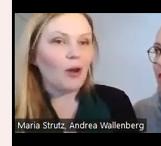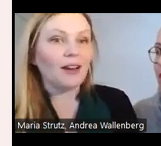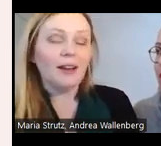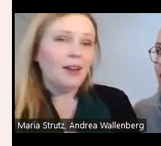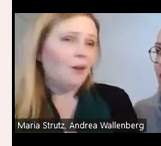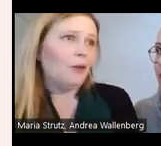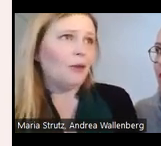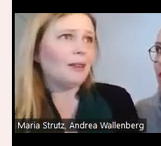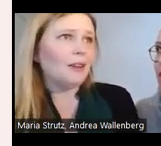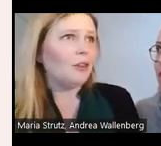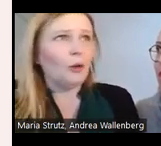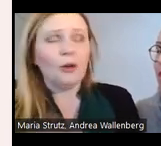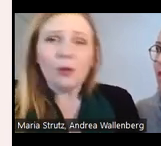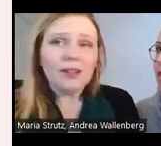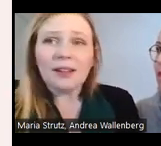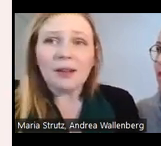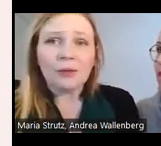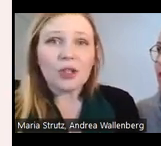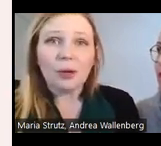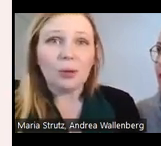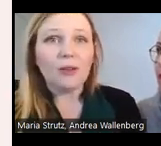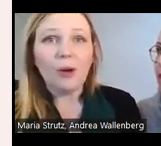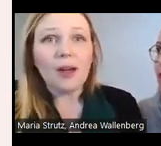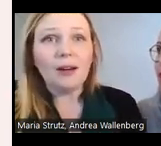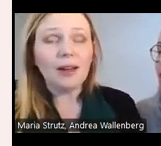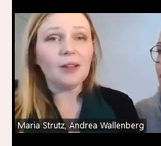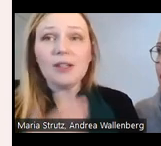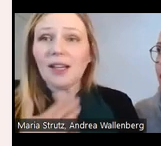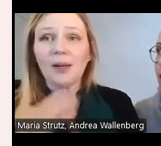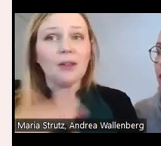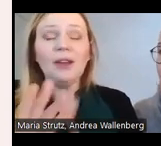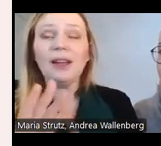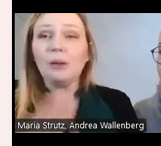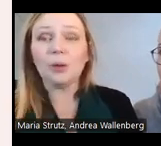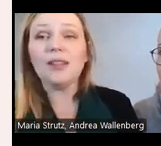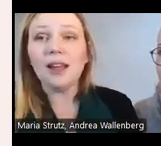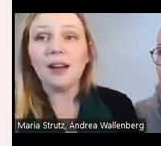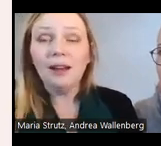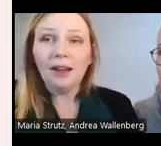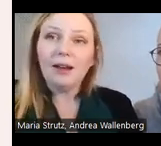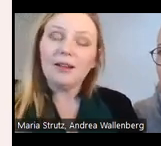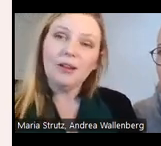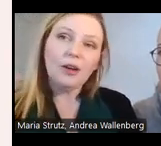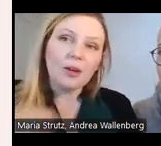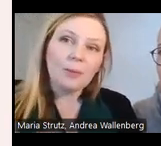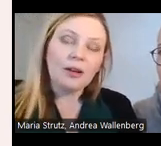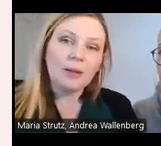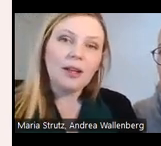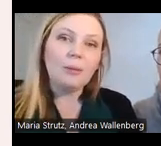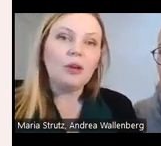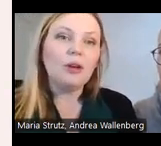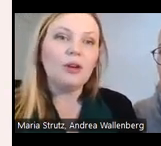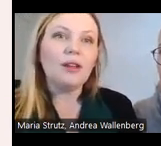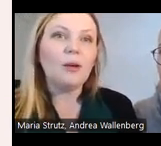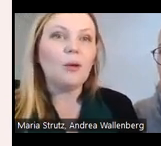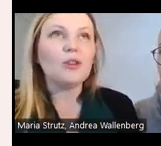komma igång. Eller framförallt, det tar ju lång tid innan första ordet kommer. Att kunna säga att man inte vill och protestera. Det gör ju att barnen